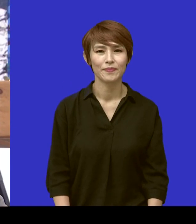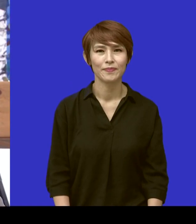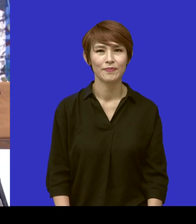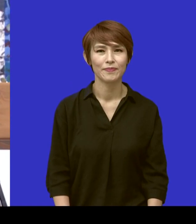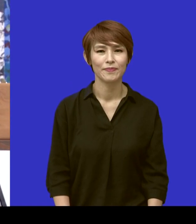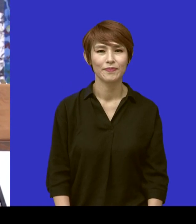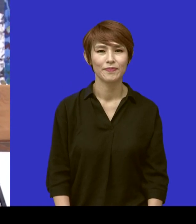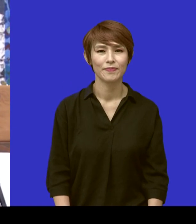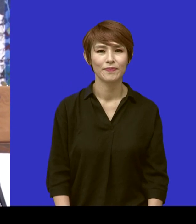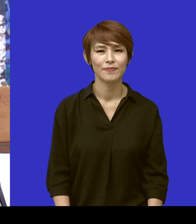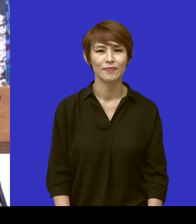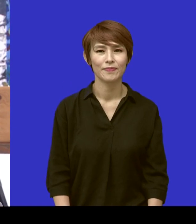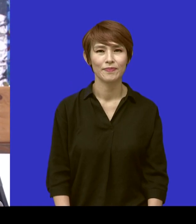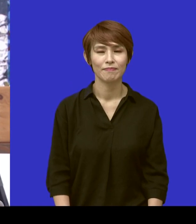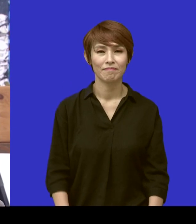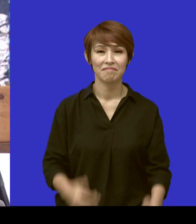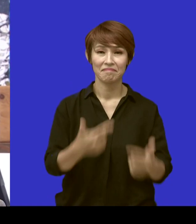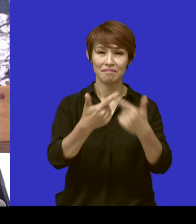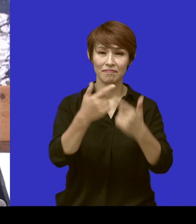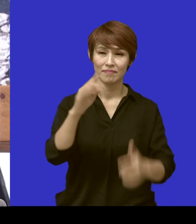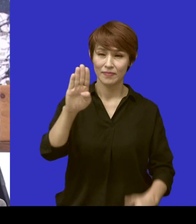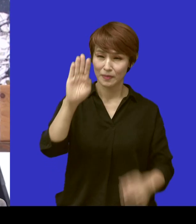이렇게 경진이 보면서